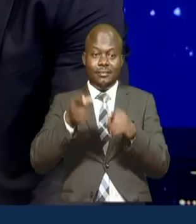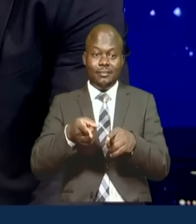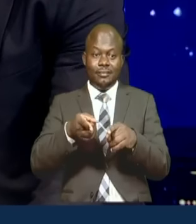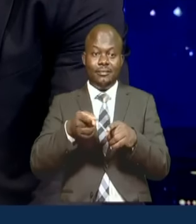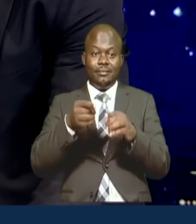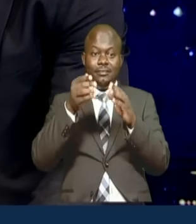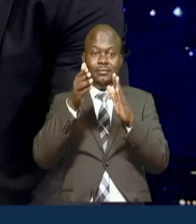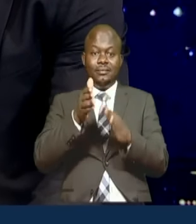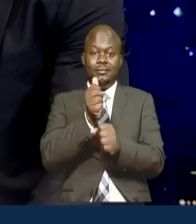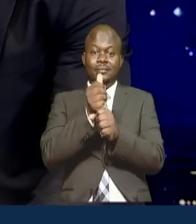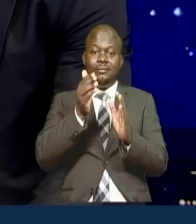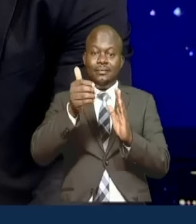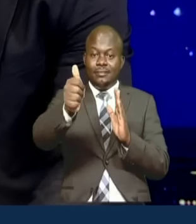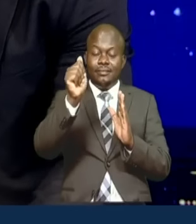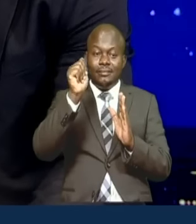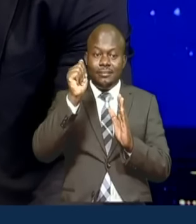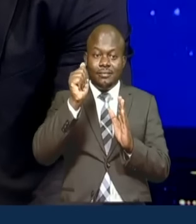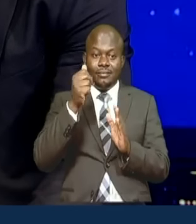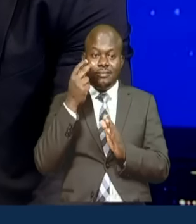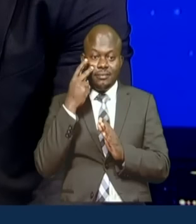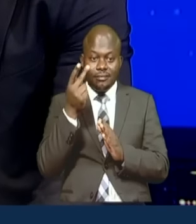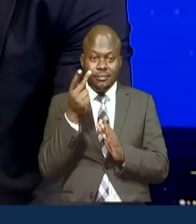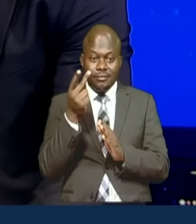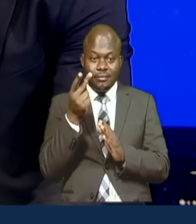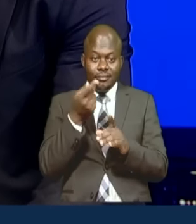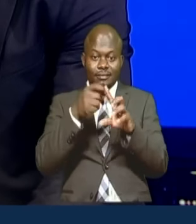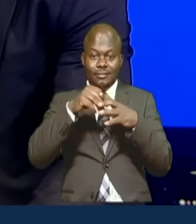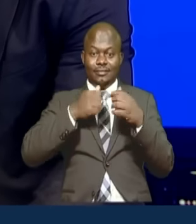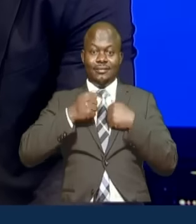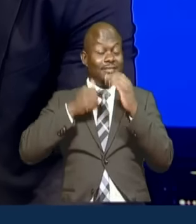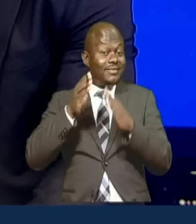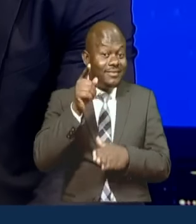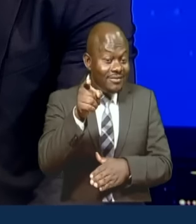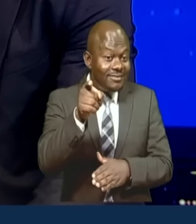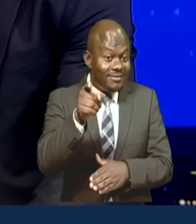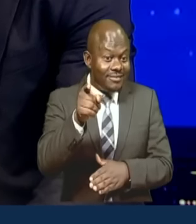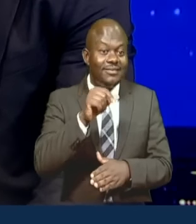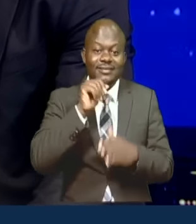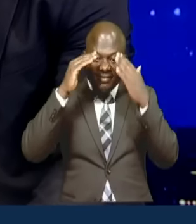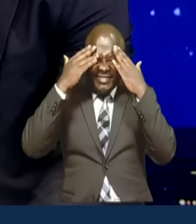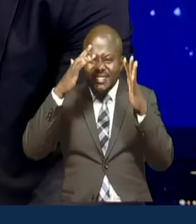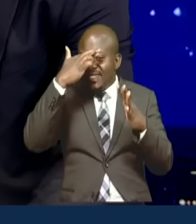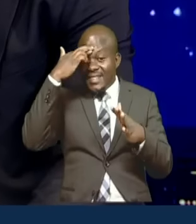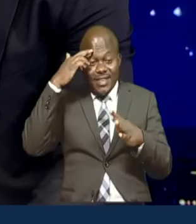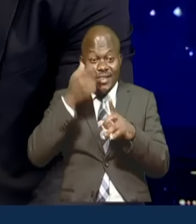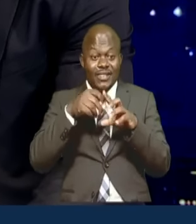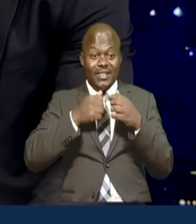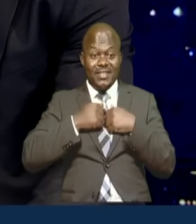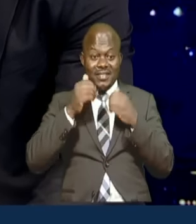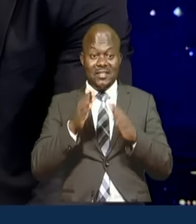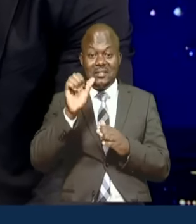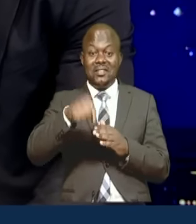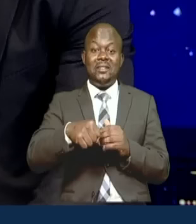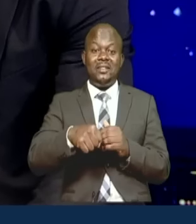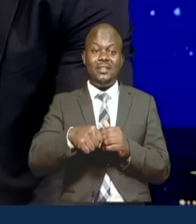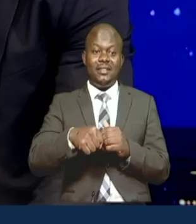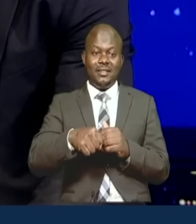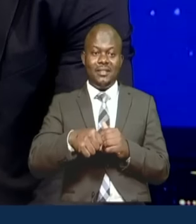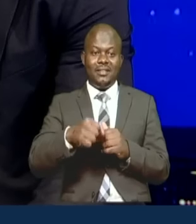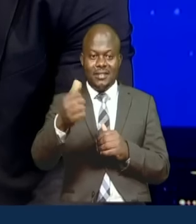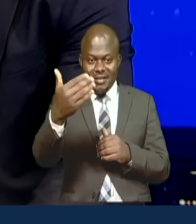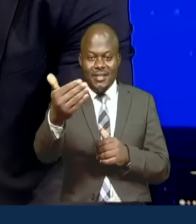nyine ni nk'umukozi waho, arambura avuga ngo uturutse mu Rwanda. Sinzi icyo yamubwiye. Uturutse mu Rwanda? Nabwo yego.